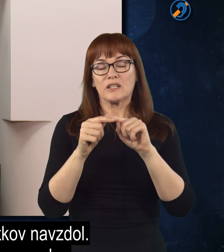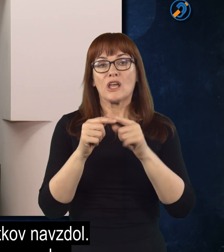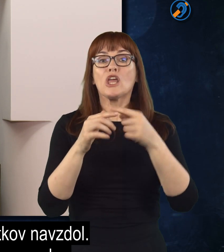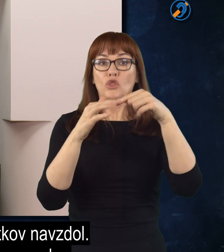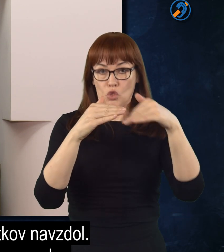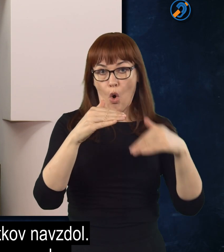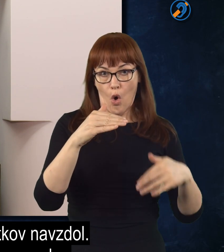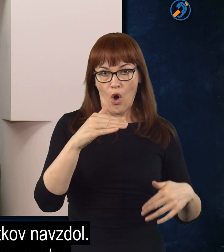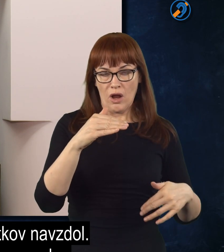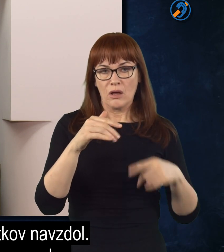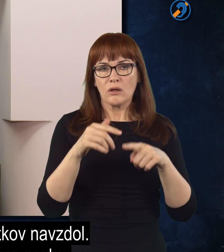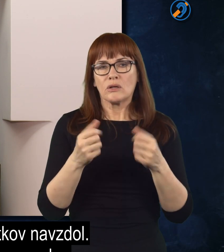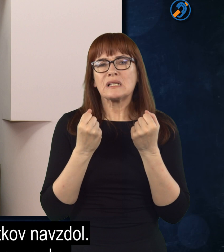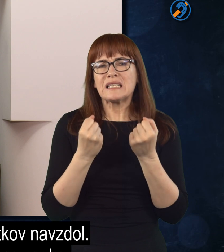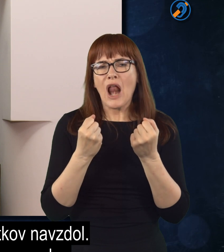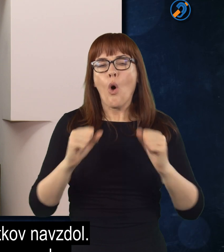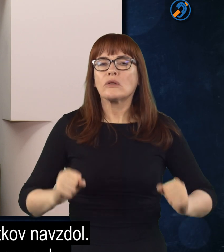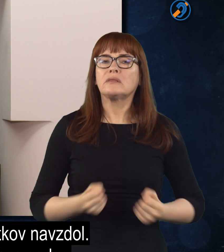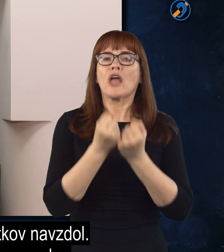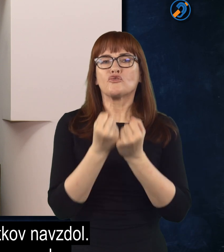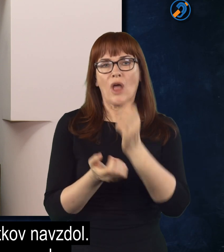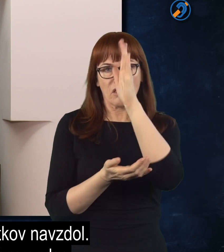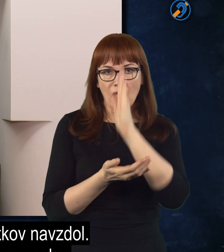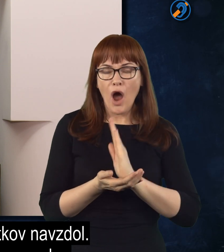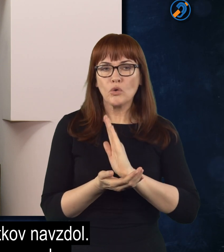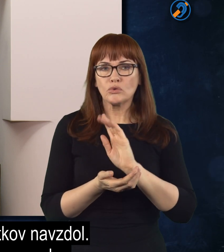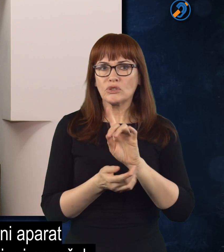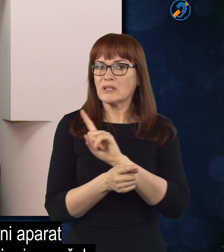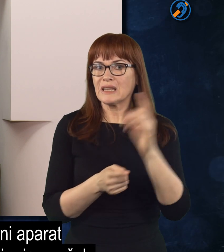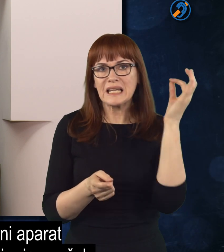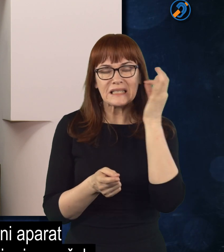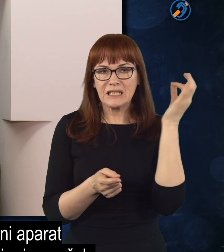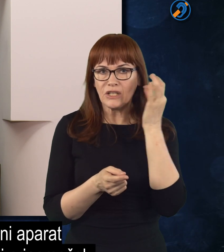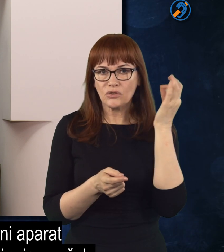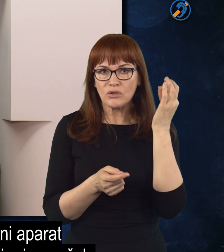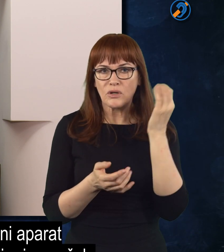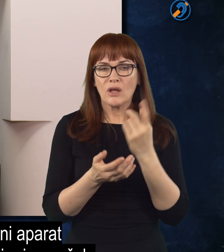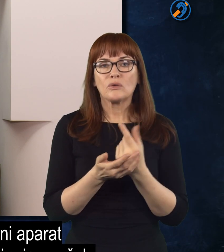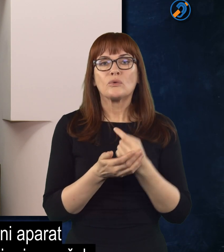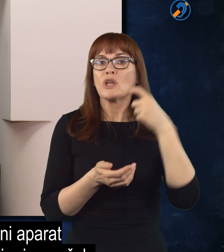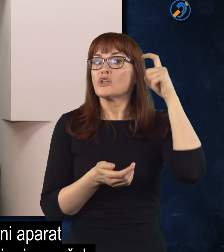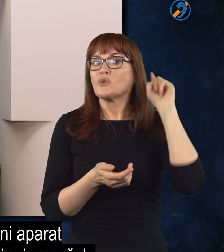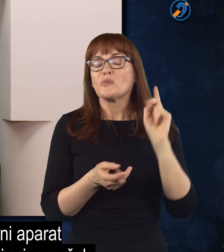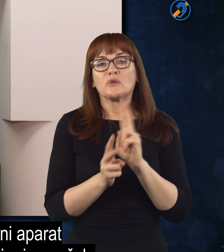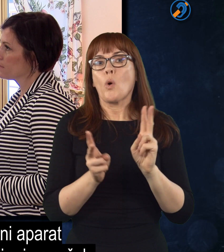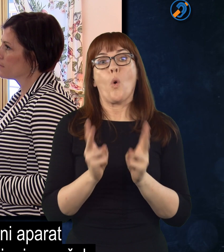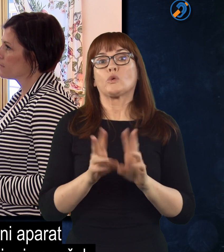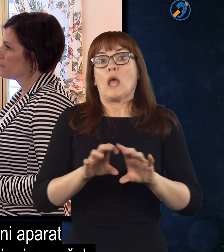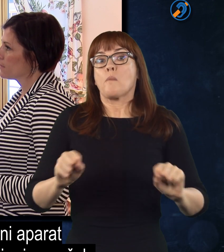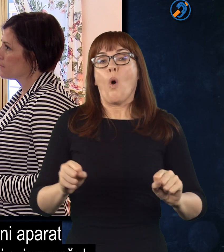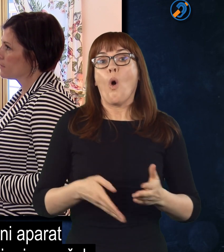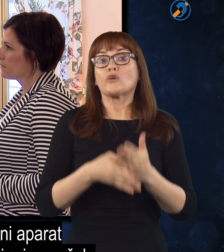pa dol. To so zelo težje naglušne osebe, ne slišijo, ker tudi slušni aparat ni